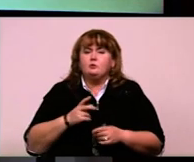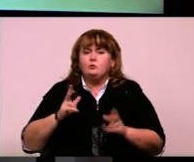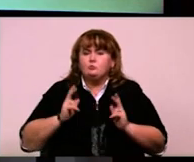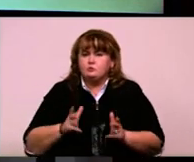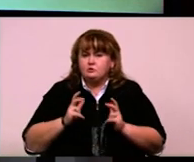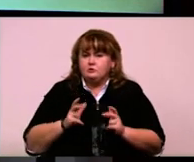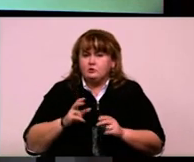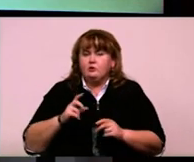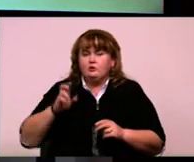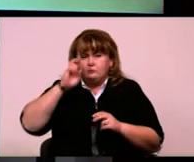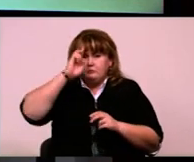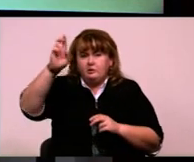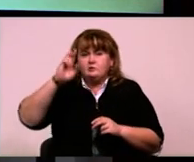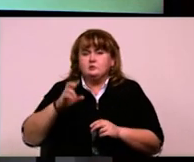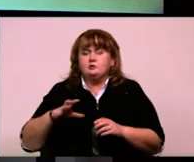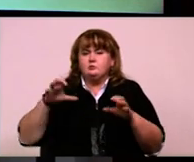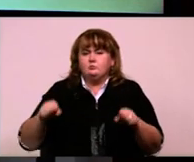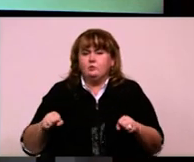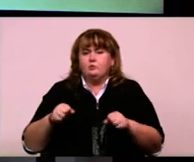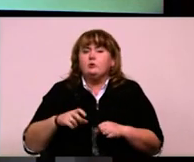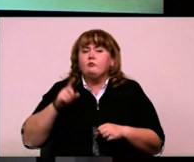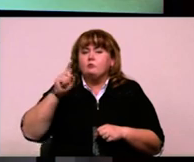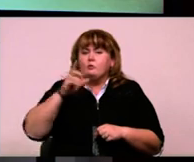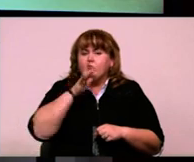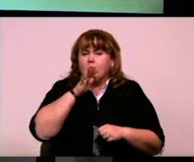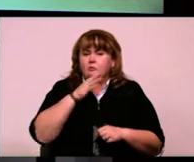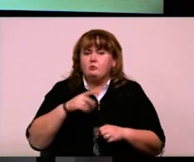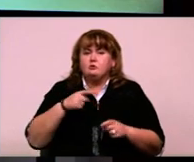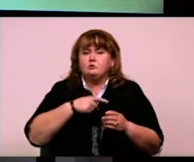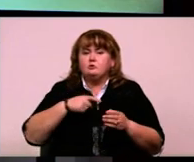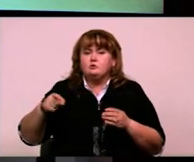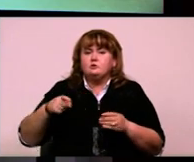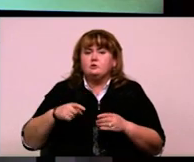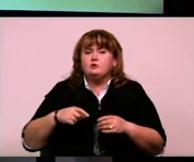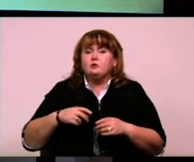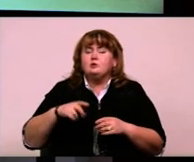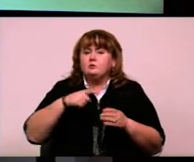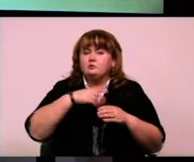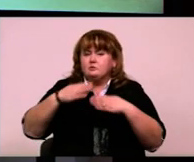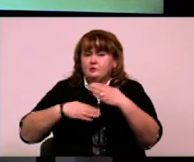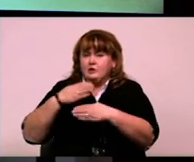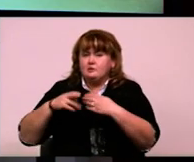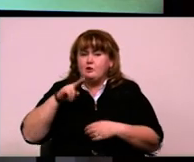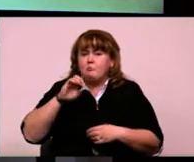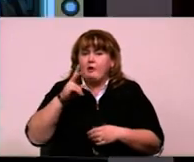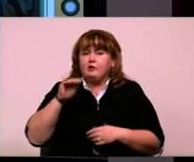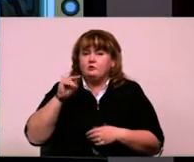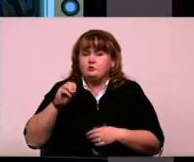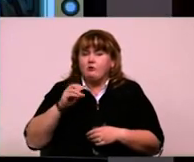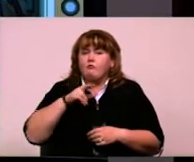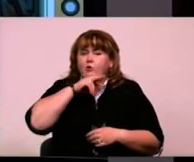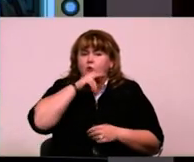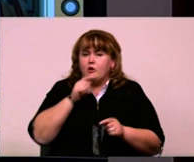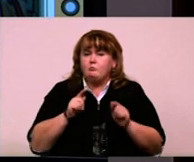наследника трона Японии. В то же время через правителей династии Пэкче в